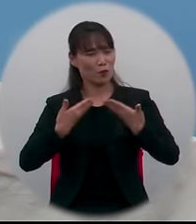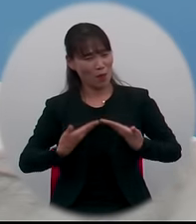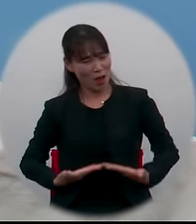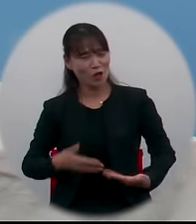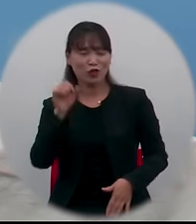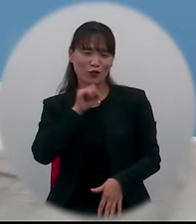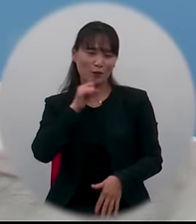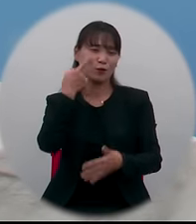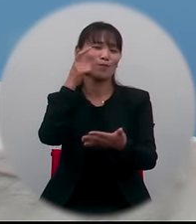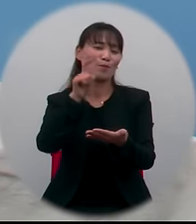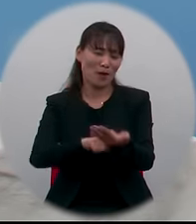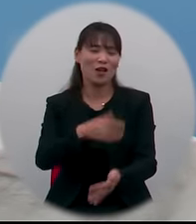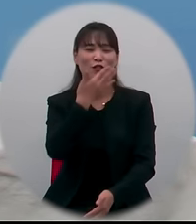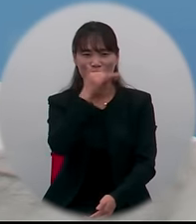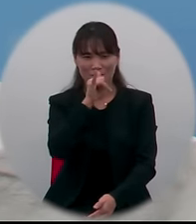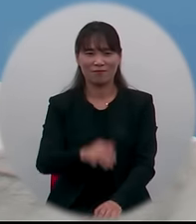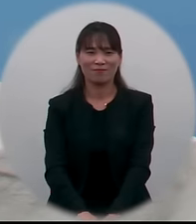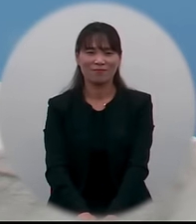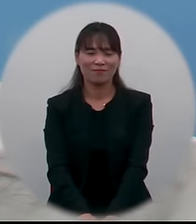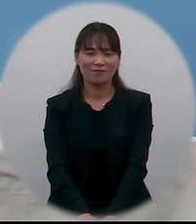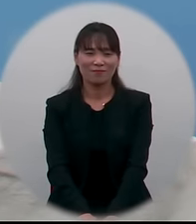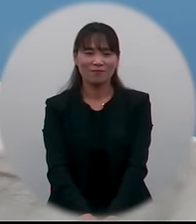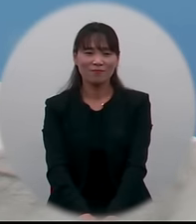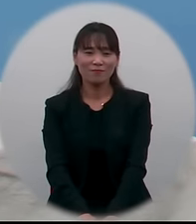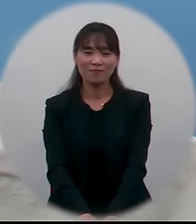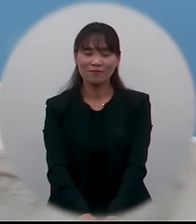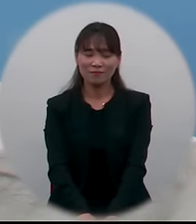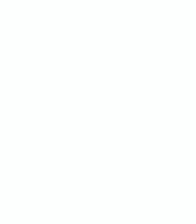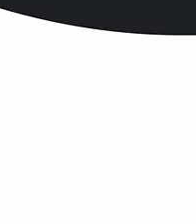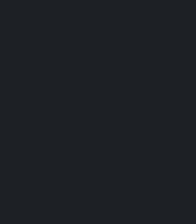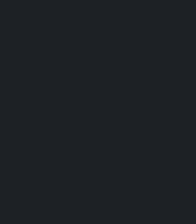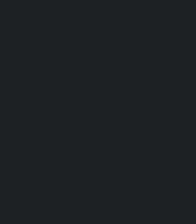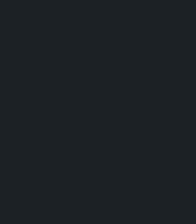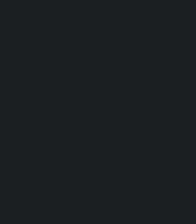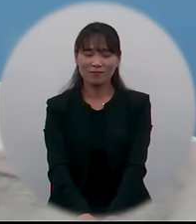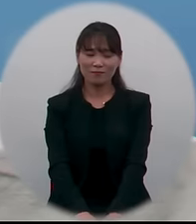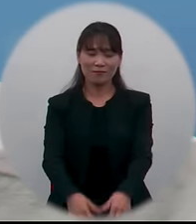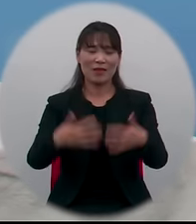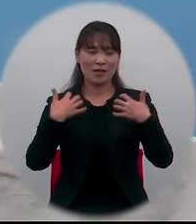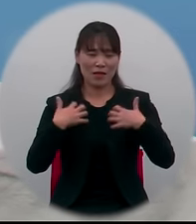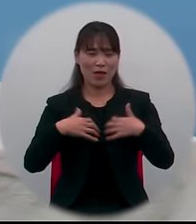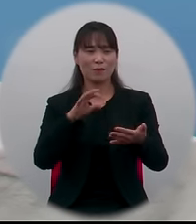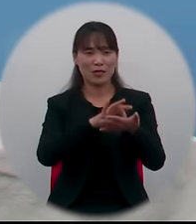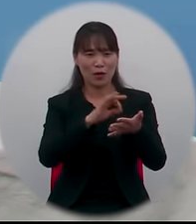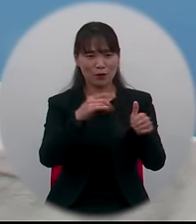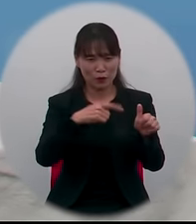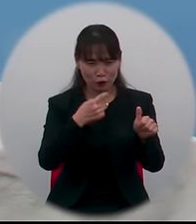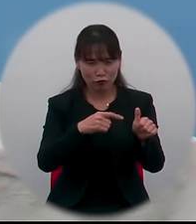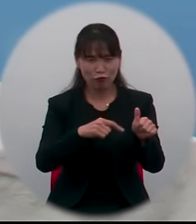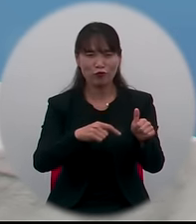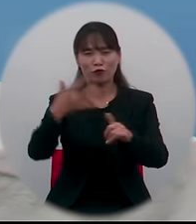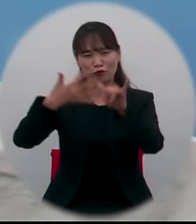발견하고 또 마음에 힐링도 되고 취미도 발견할 수 있게 될 겁니다 이렇게 게임 사용지도